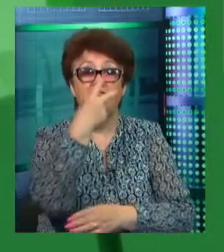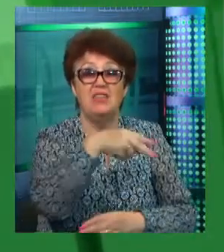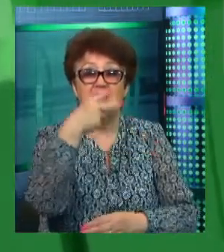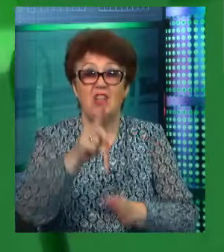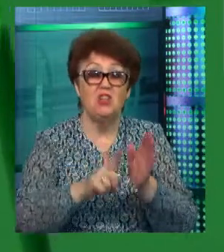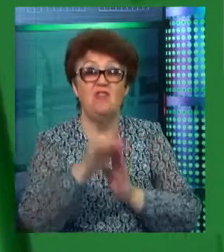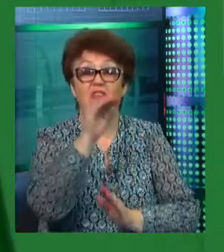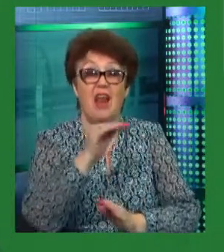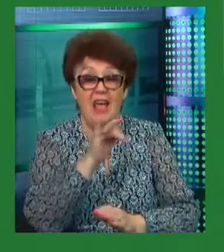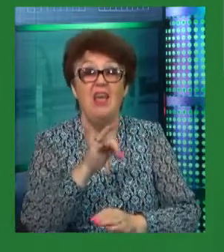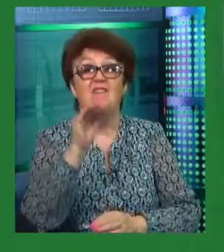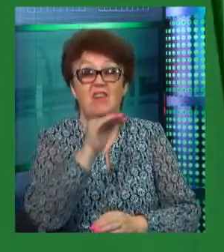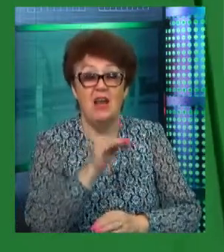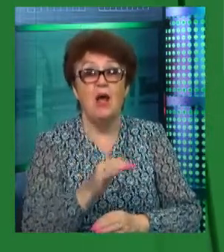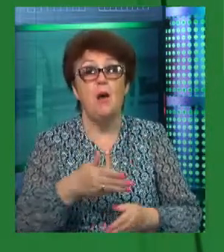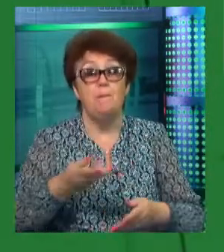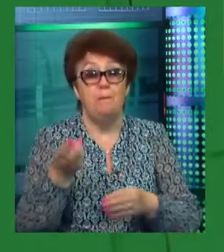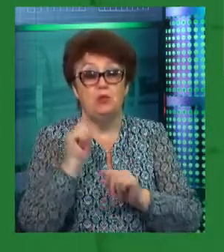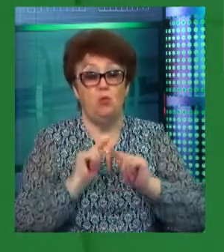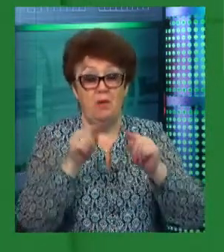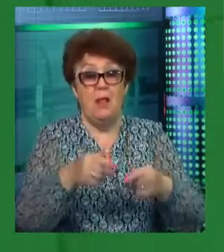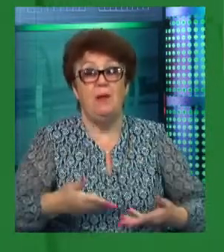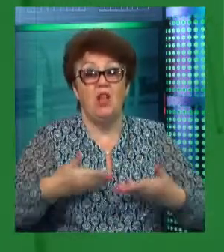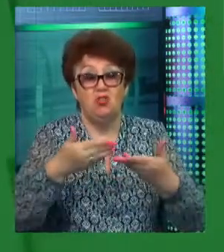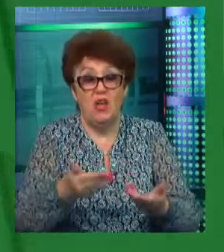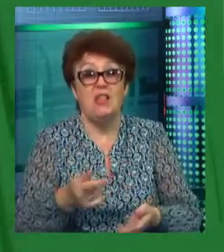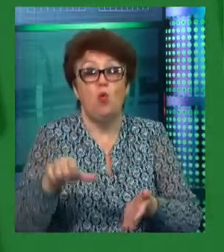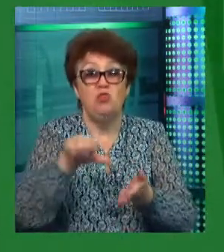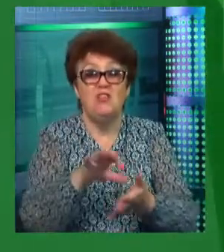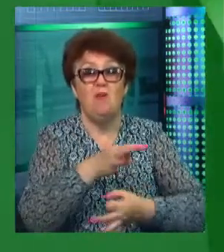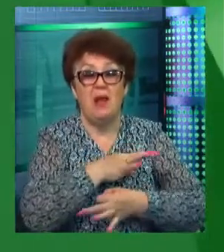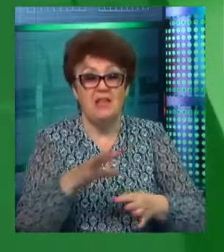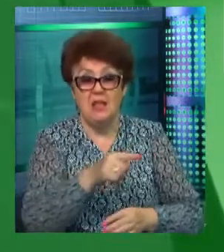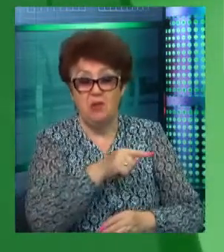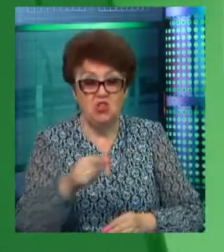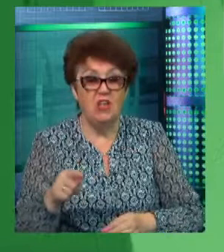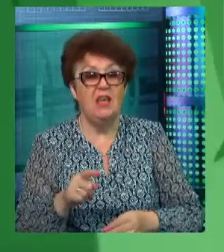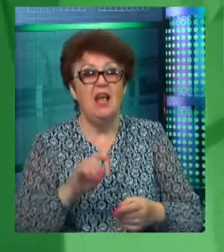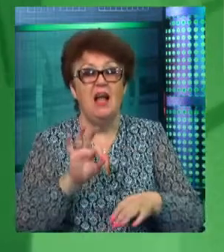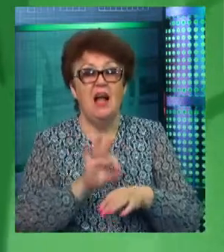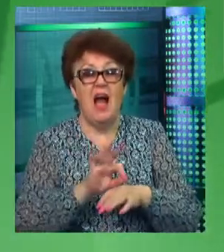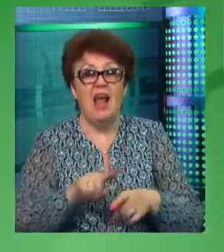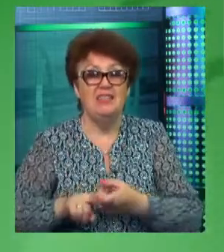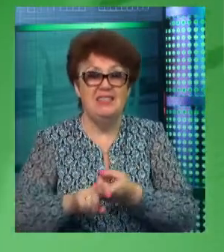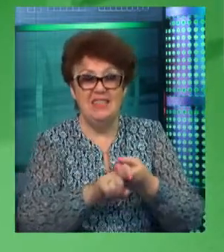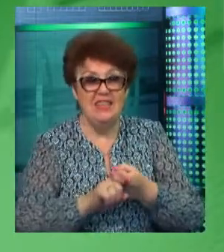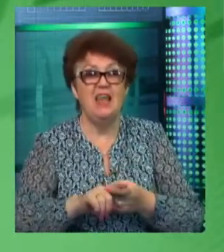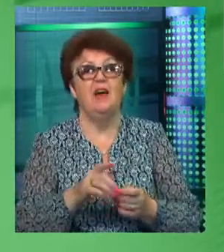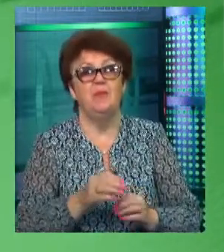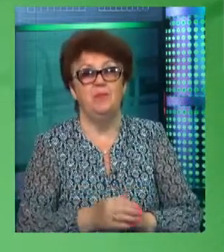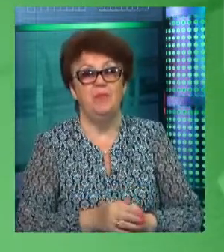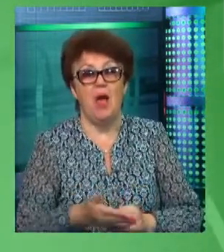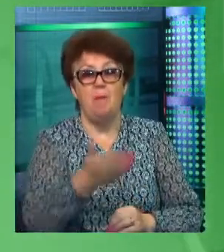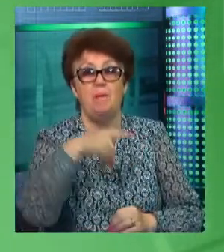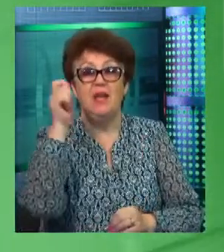ростки февраля мне пришло приглашение на участие в этом празднике на протяжении карантин и мы готовились онлайн и ближе к июню приехали в